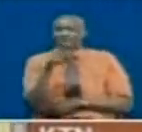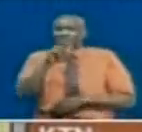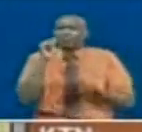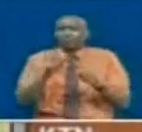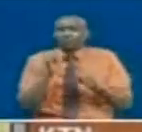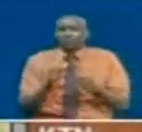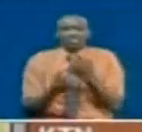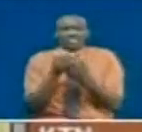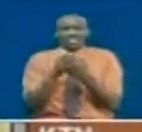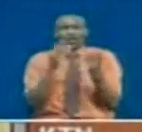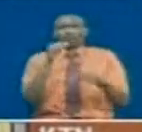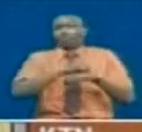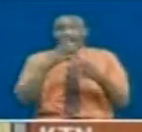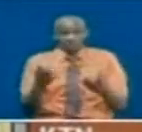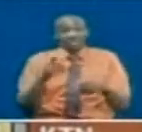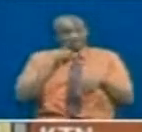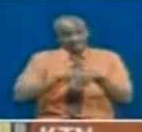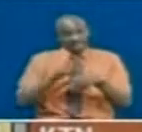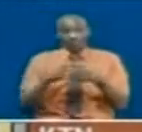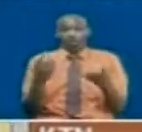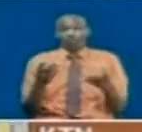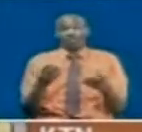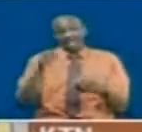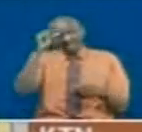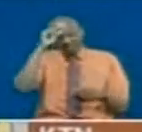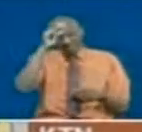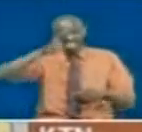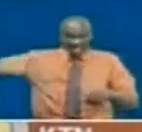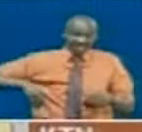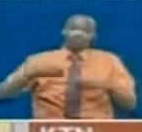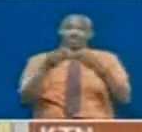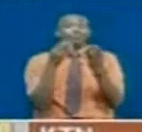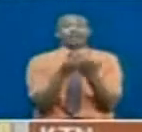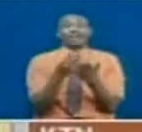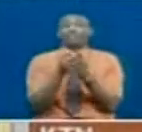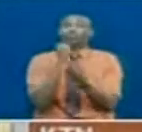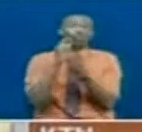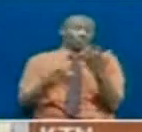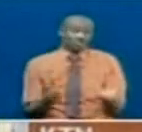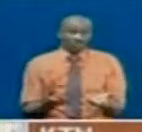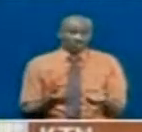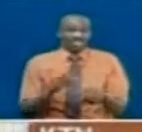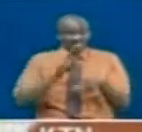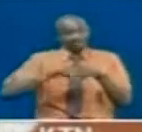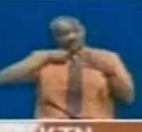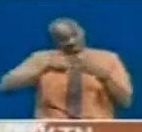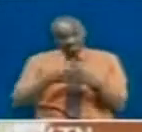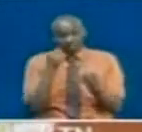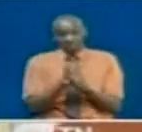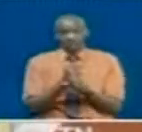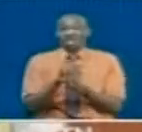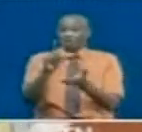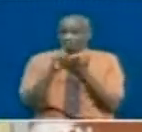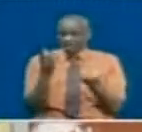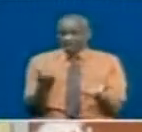atakimu mahitaji ya shule wakati wa uchelewefu wa serikali kuwasilisha pesa? Sometimes we begin the school long before we got funds,